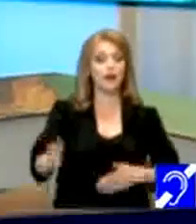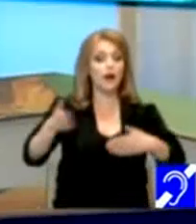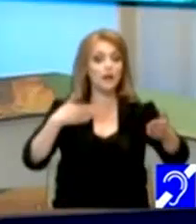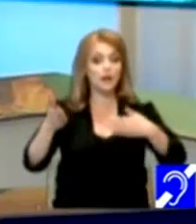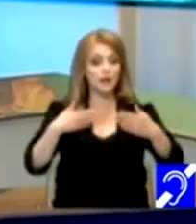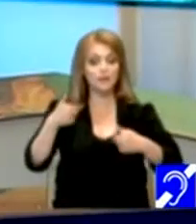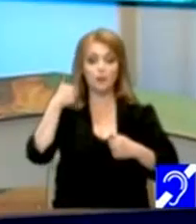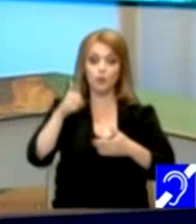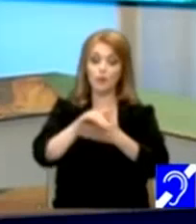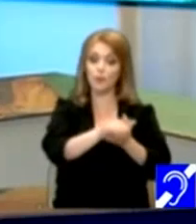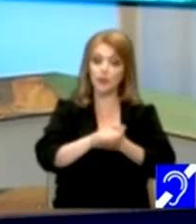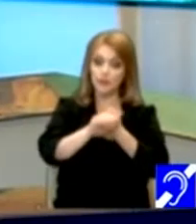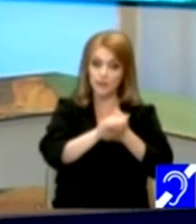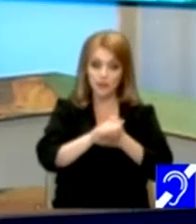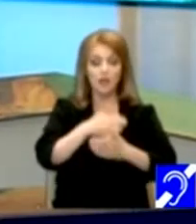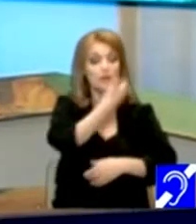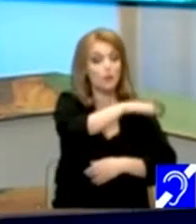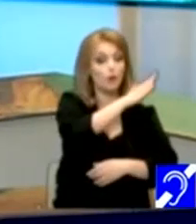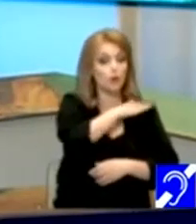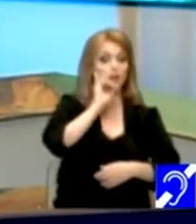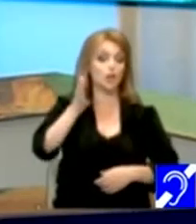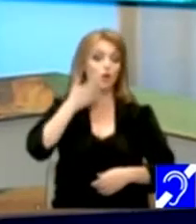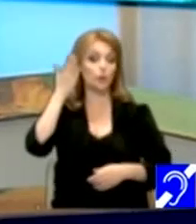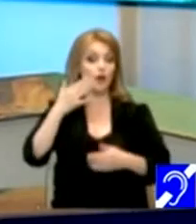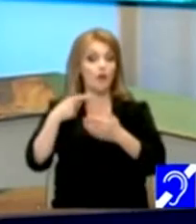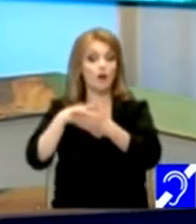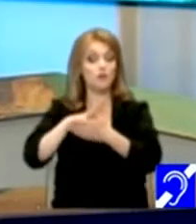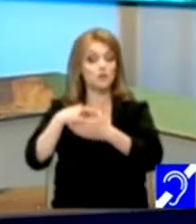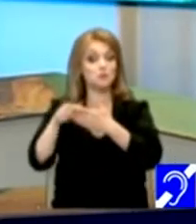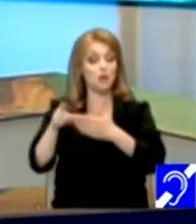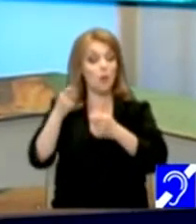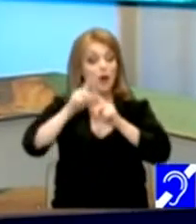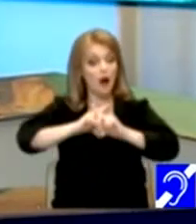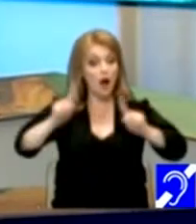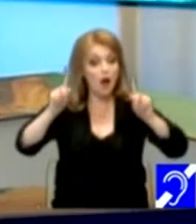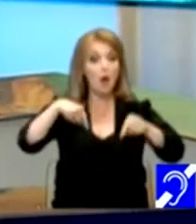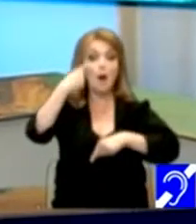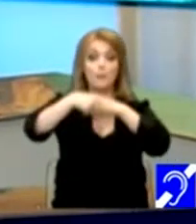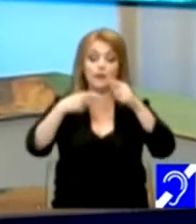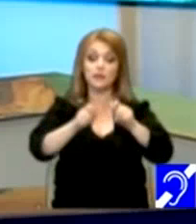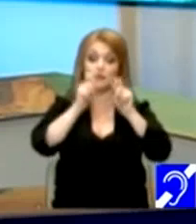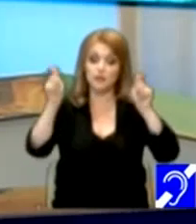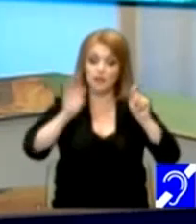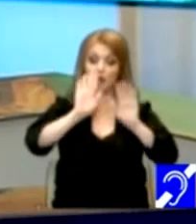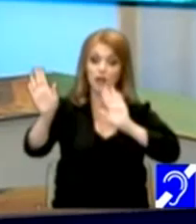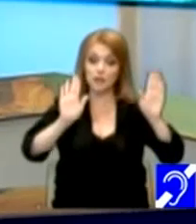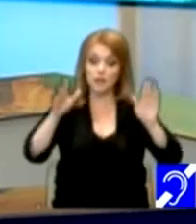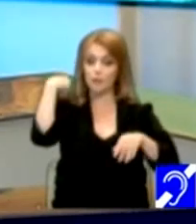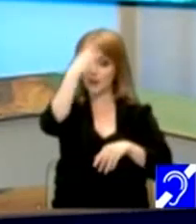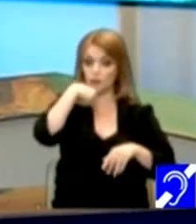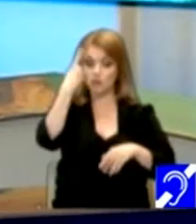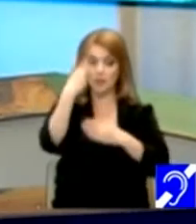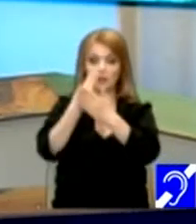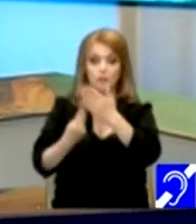Relațiile de bună prietenie dintre Polonia și România au fost marcate într-un mod inedit prin deschiderea unei expoziții personale